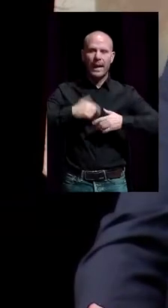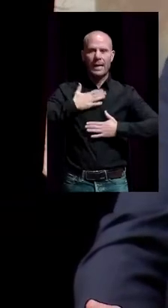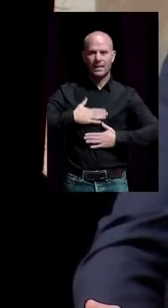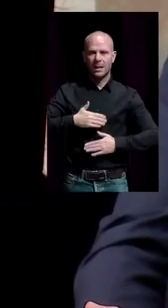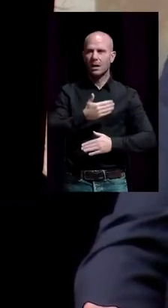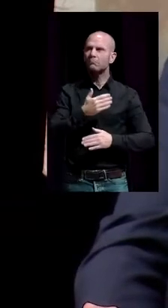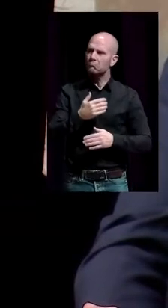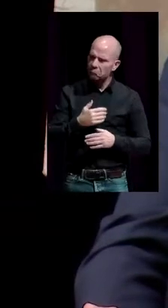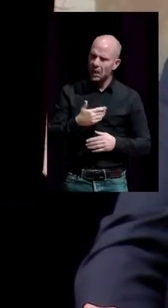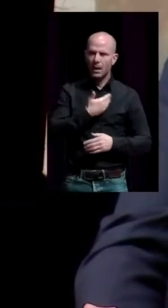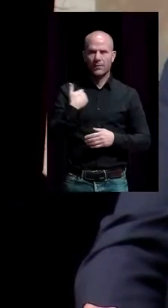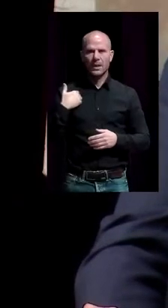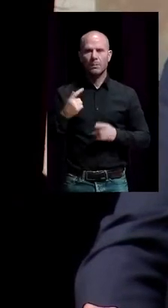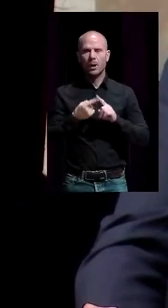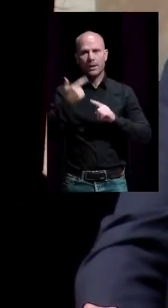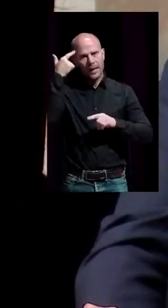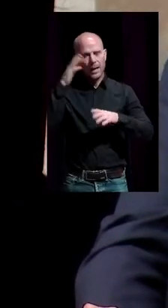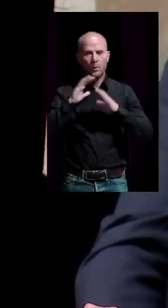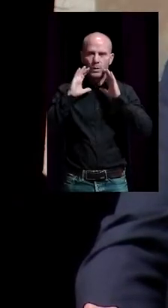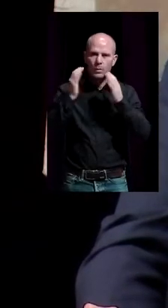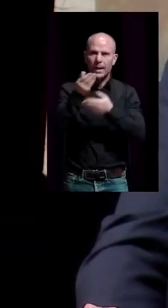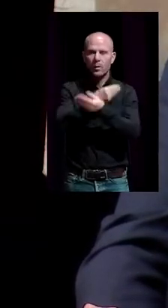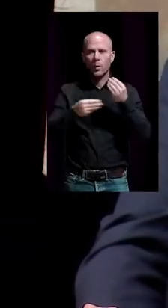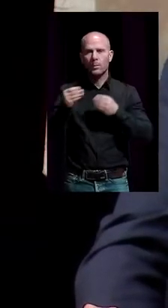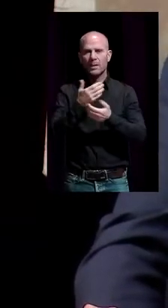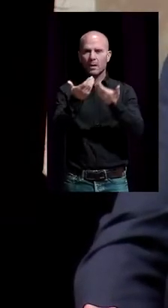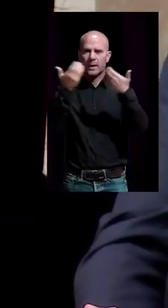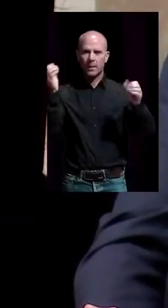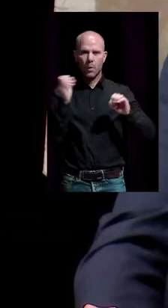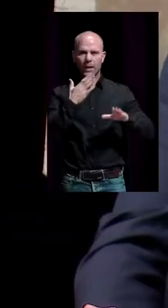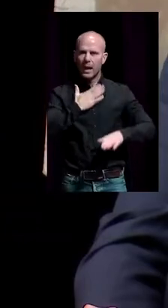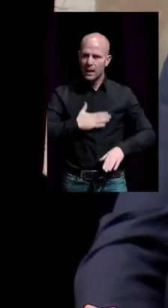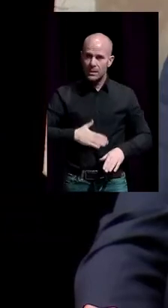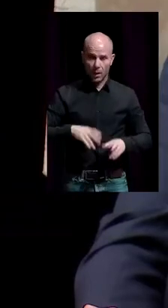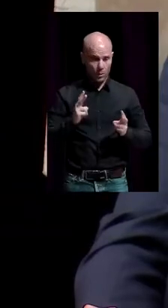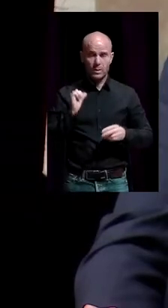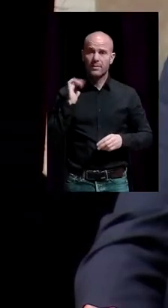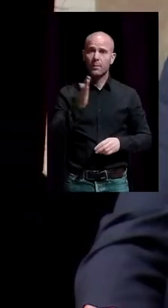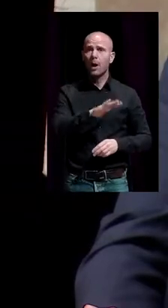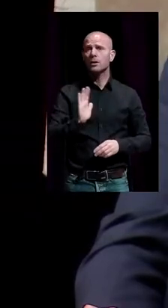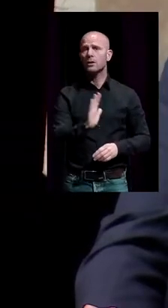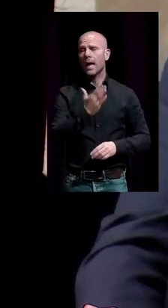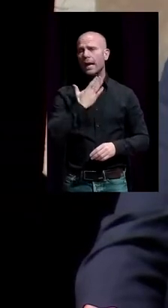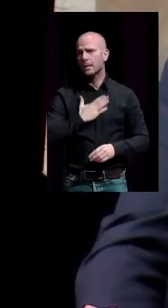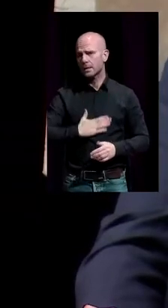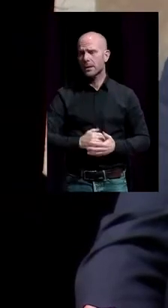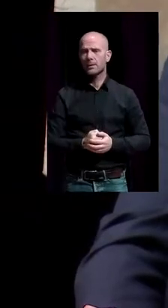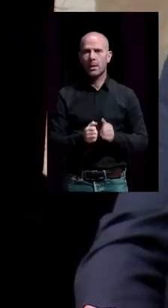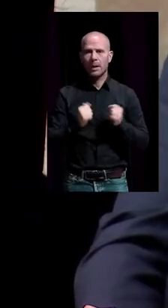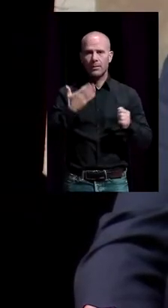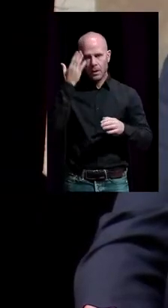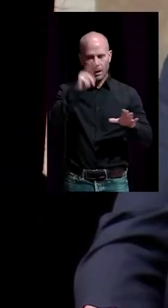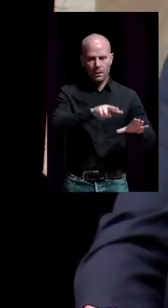att tänka socioekonomiska skillnader, att det påverkar hälsa och inte minst barns hälsa. Men så ser vi att vi kan gå